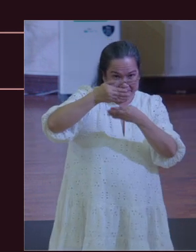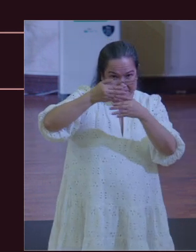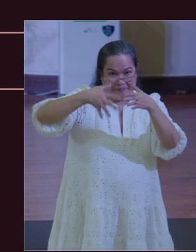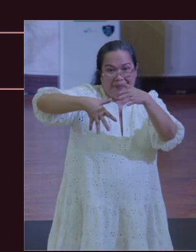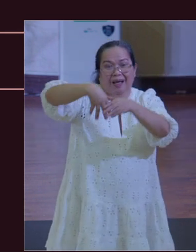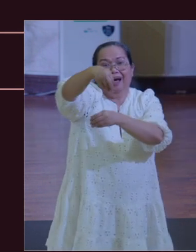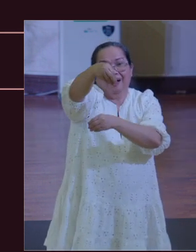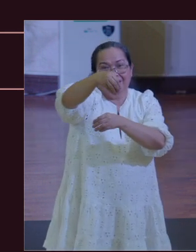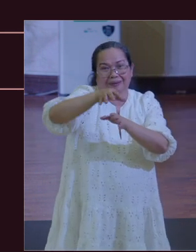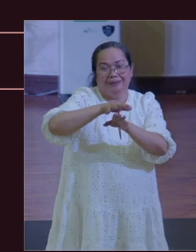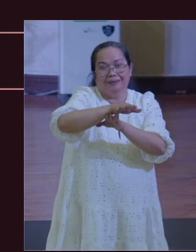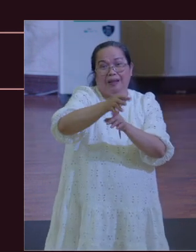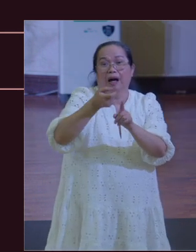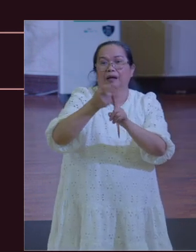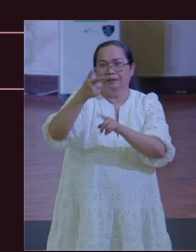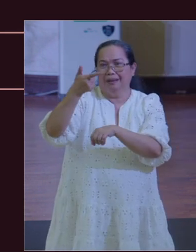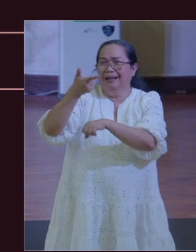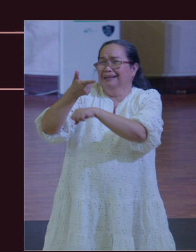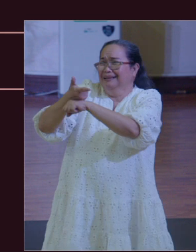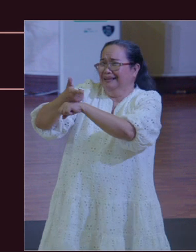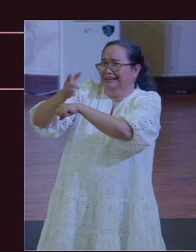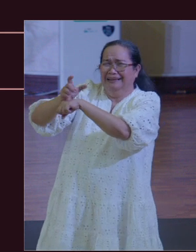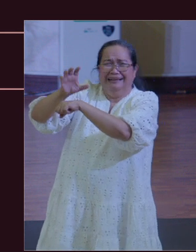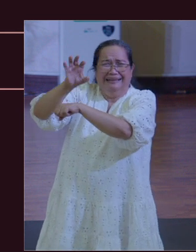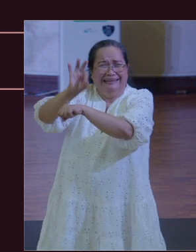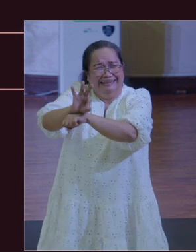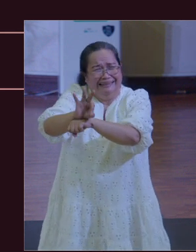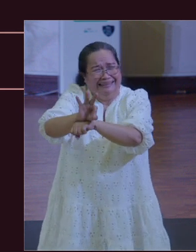Umalis. Mukhang taga GCF.